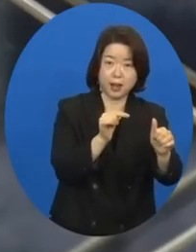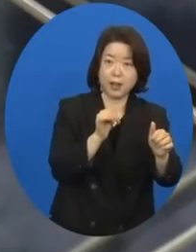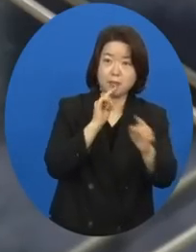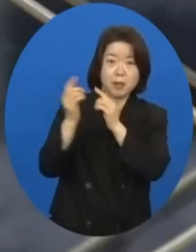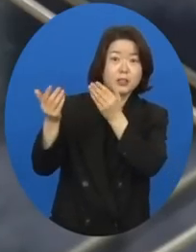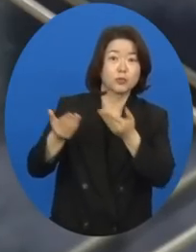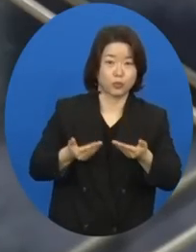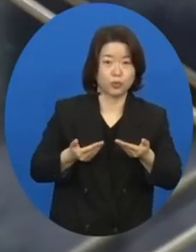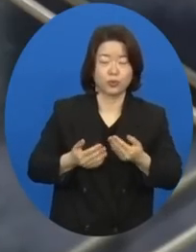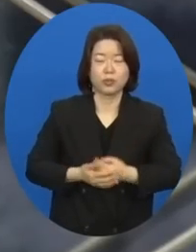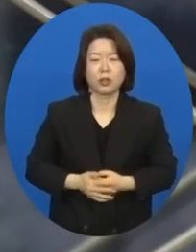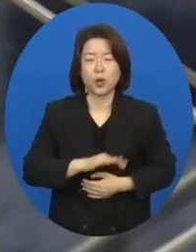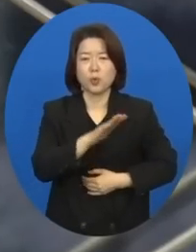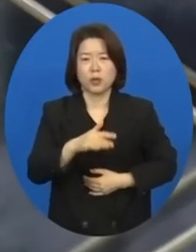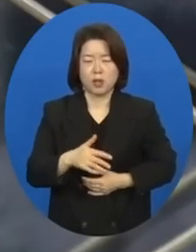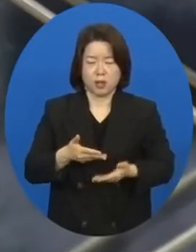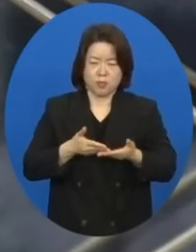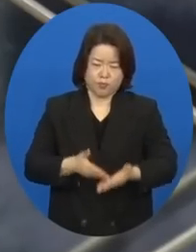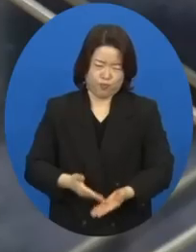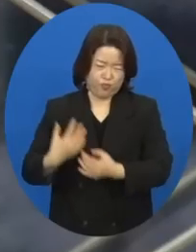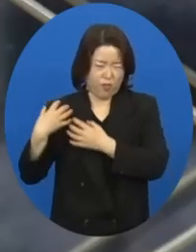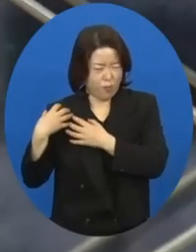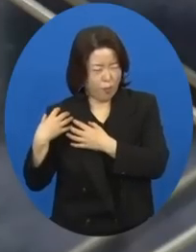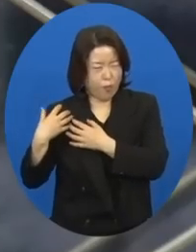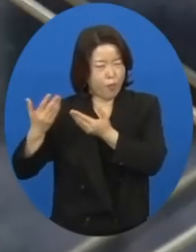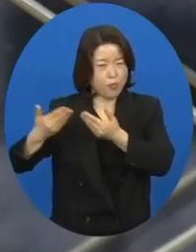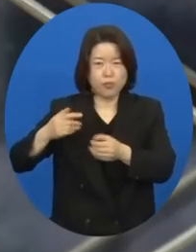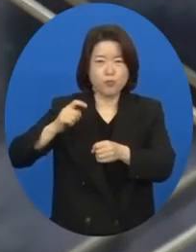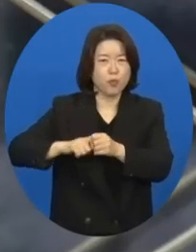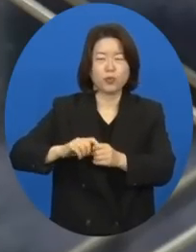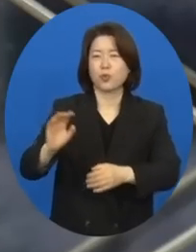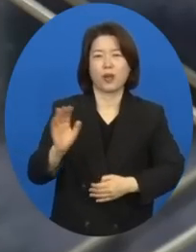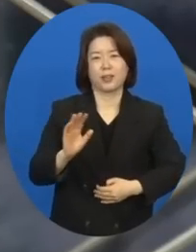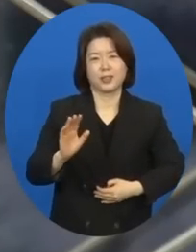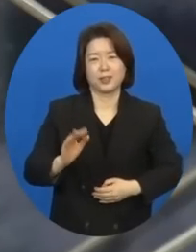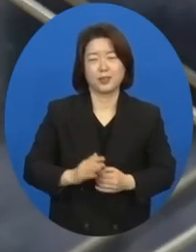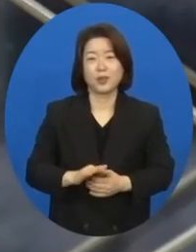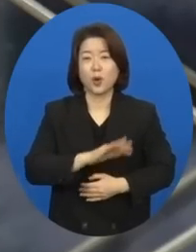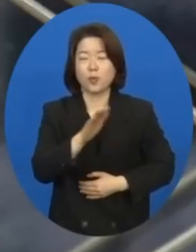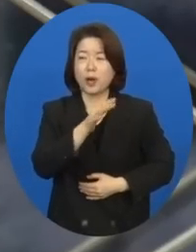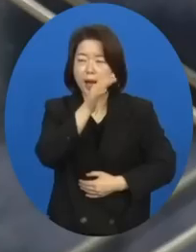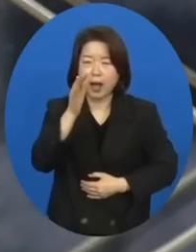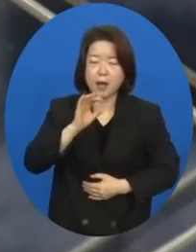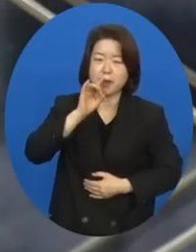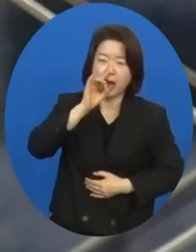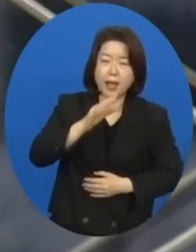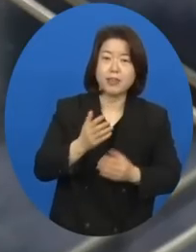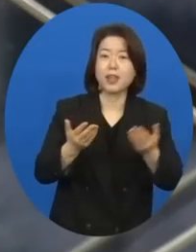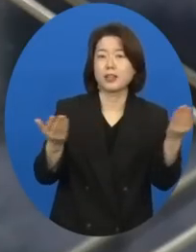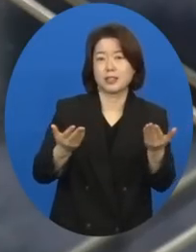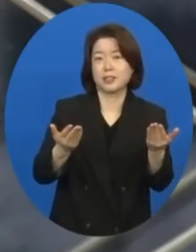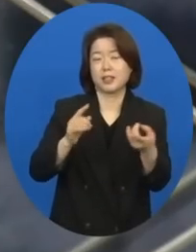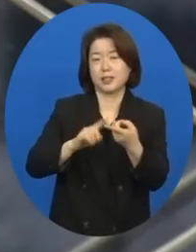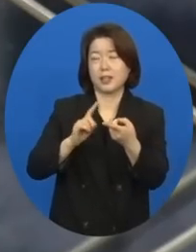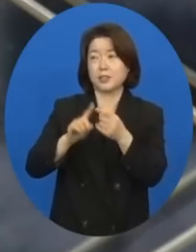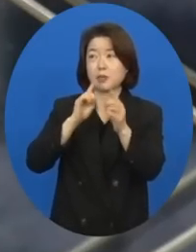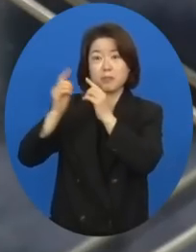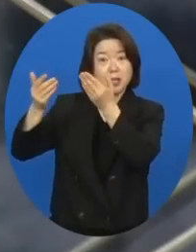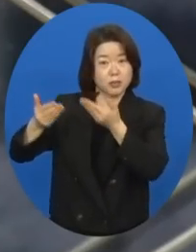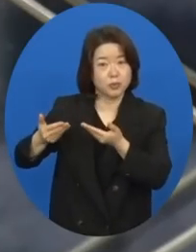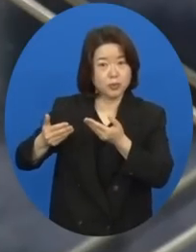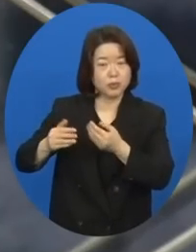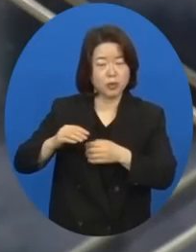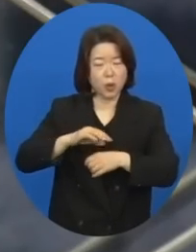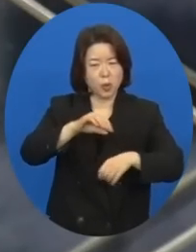우리에게 무거운 짐을 주기 위함이 절대 아닙니다. 우리가 감히 할 수 없는 일을 말씀하셔서 우리로 부담